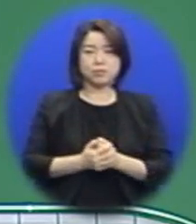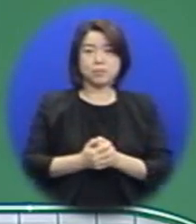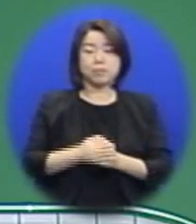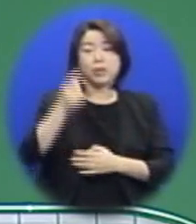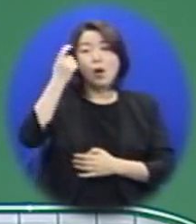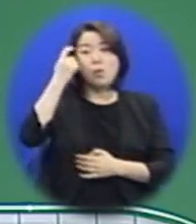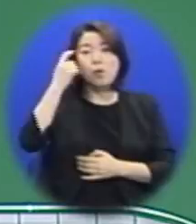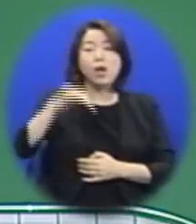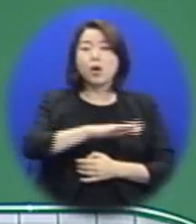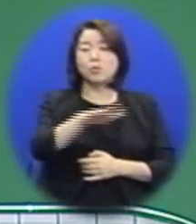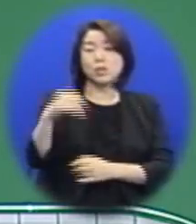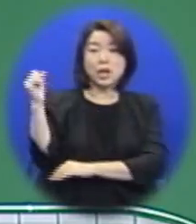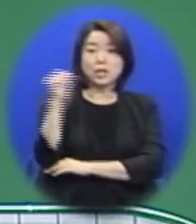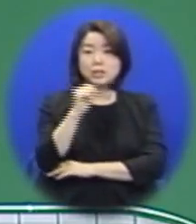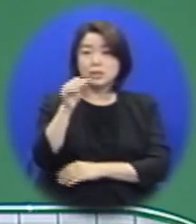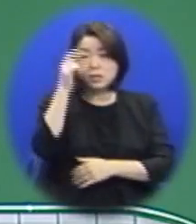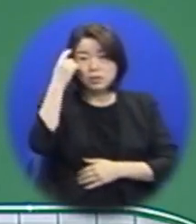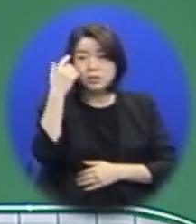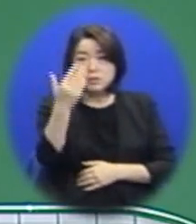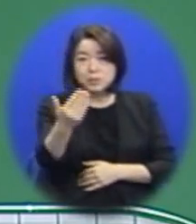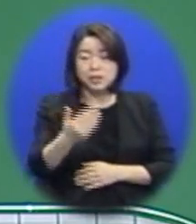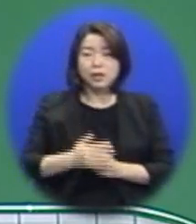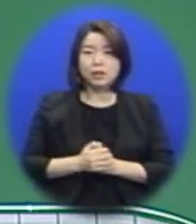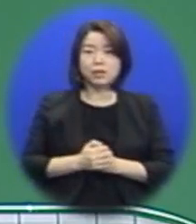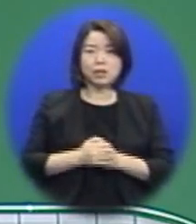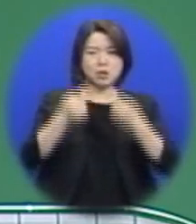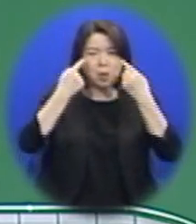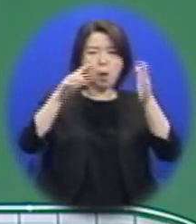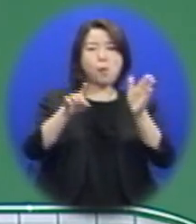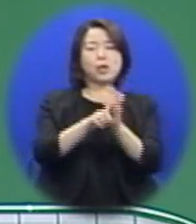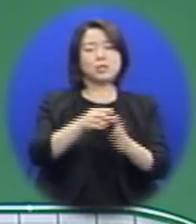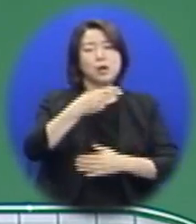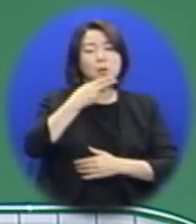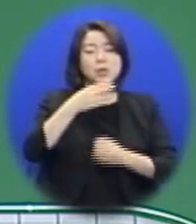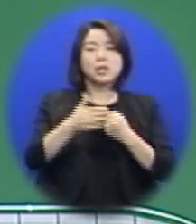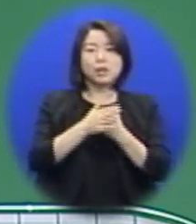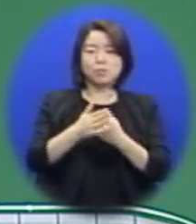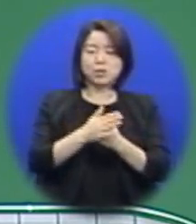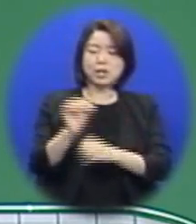왜 우리가 흔들리지요? 확신이 없어서 흔들리는 거예요.